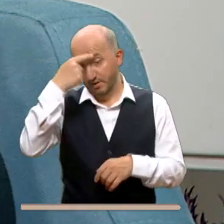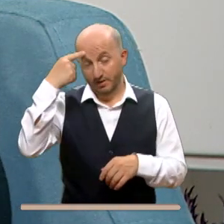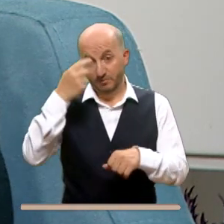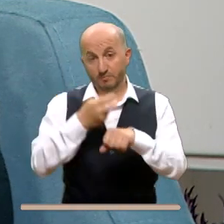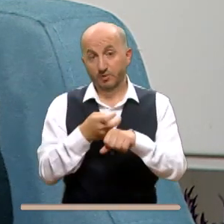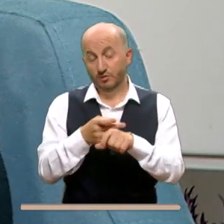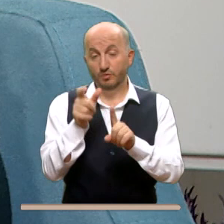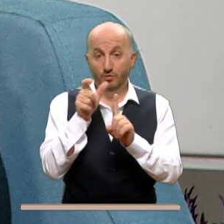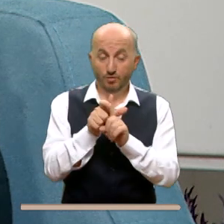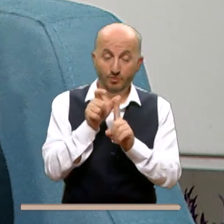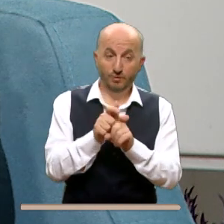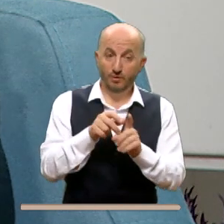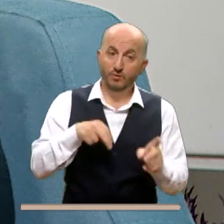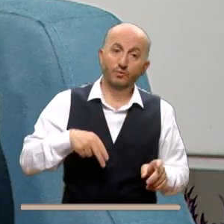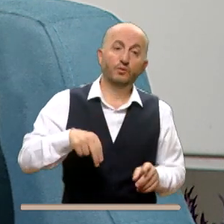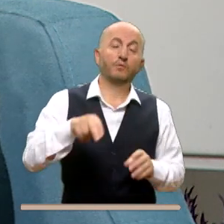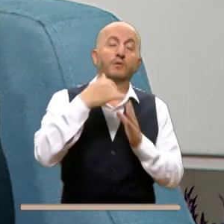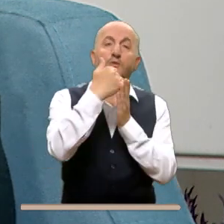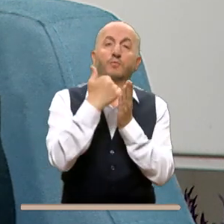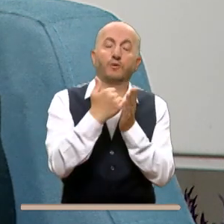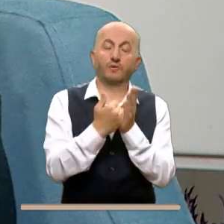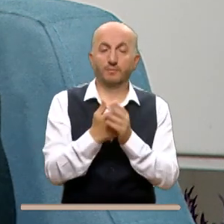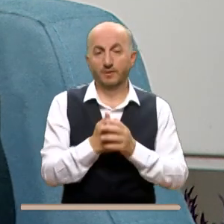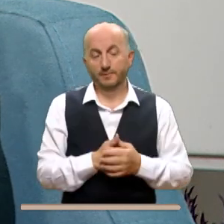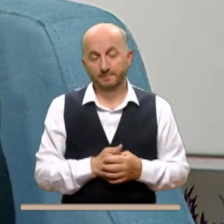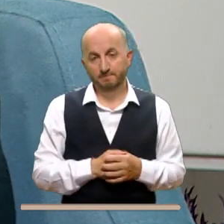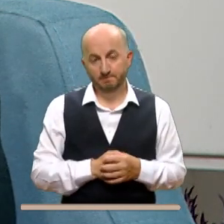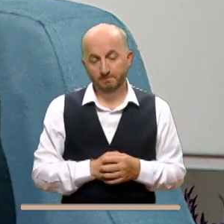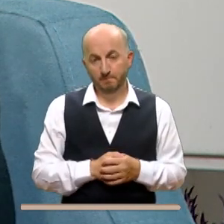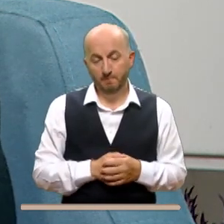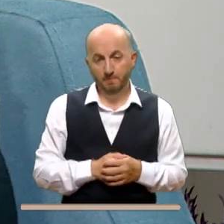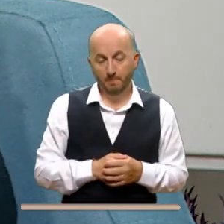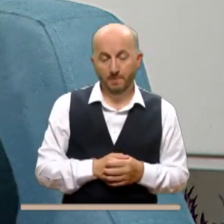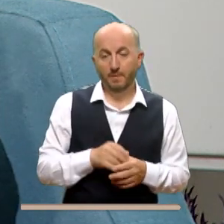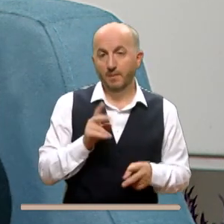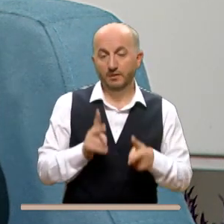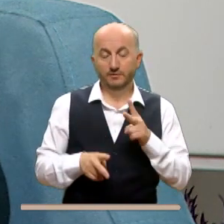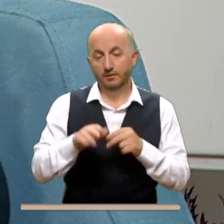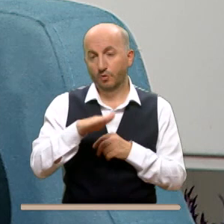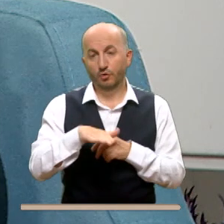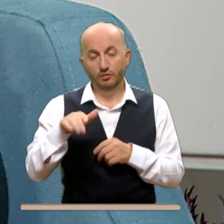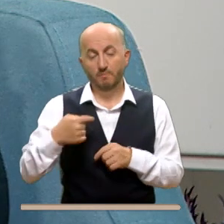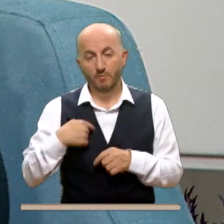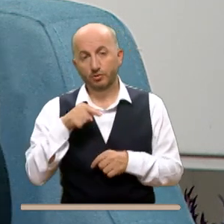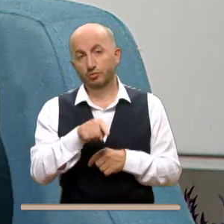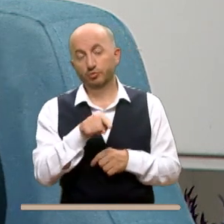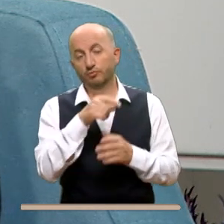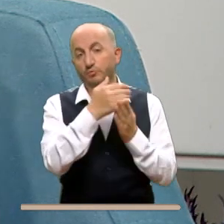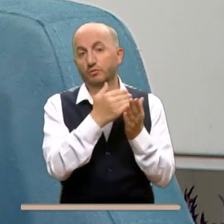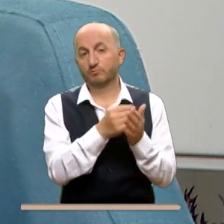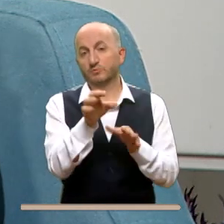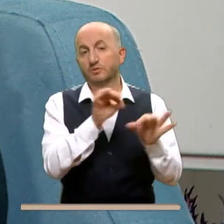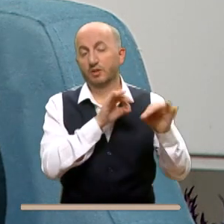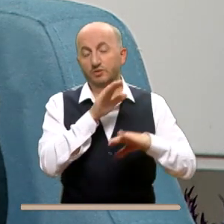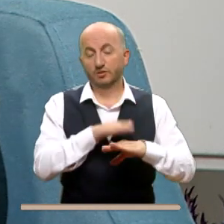yürütebildiği programlar. Biz orada da mesela yer yer öğrencilerimiz ben şu programa tercih edeceğim. Şuradan da